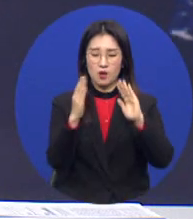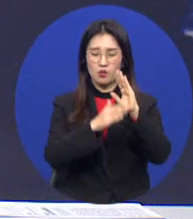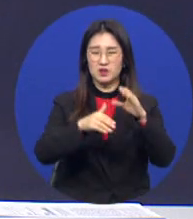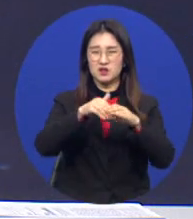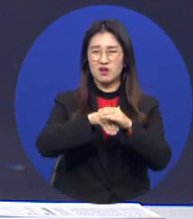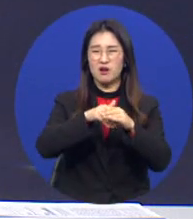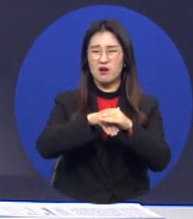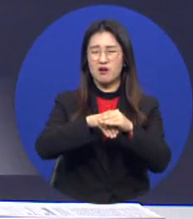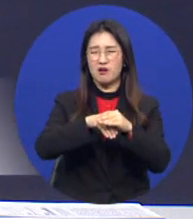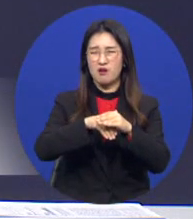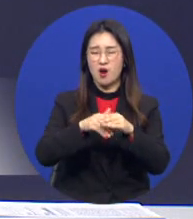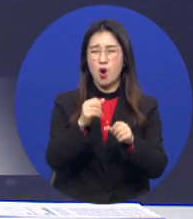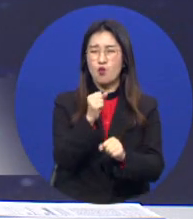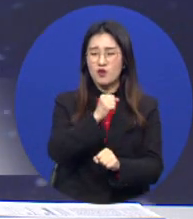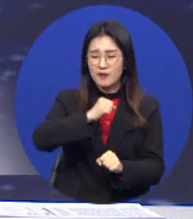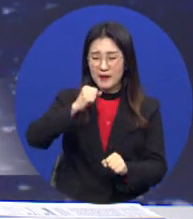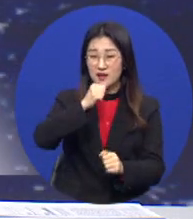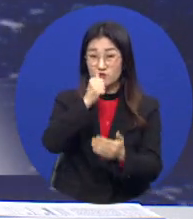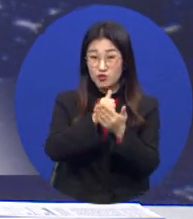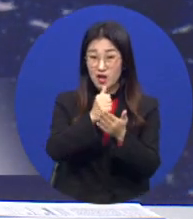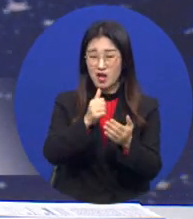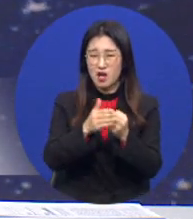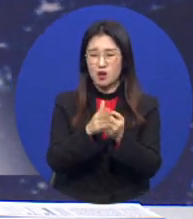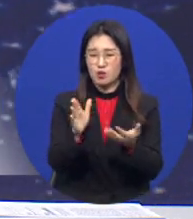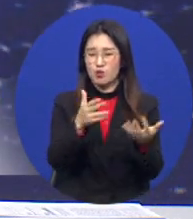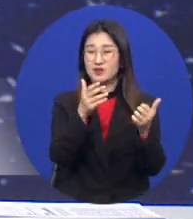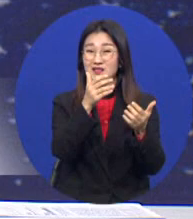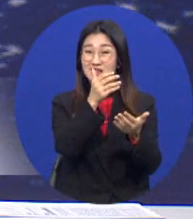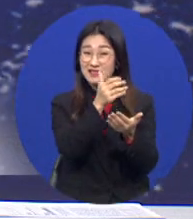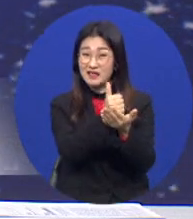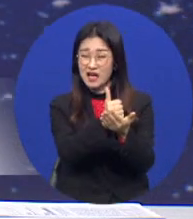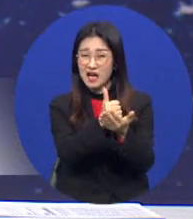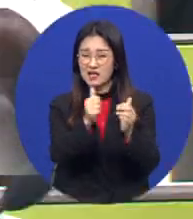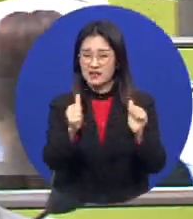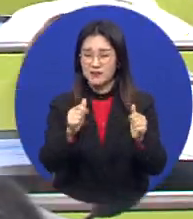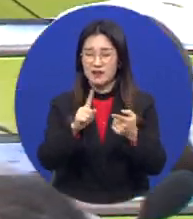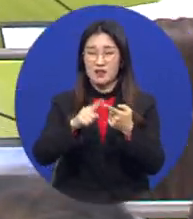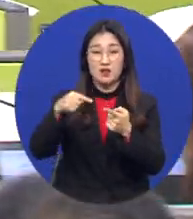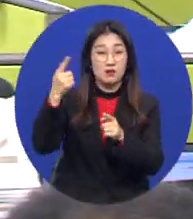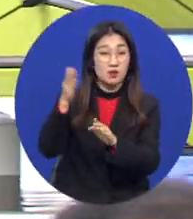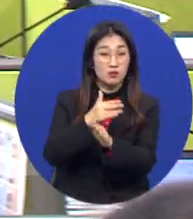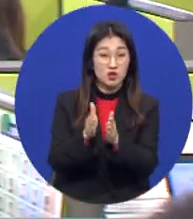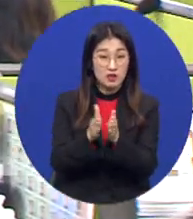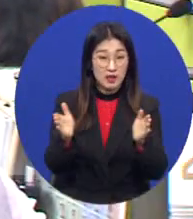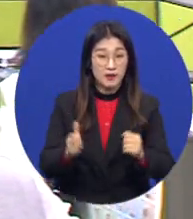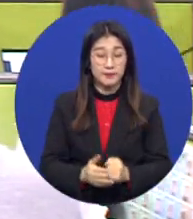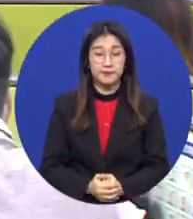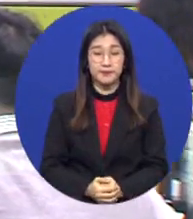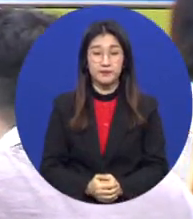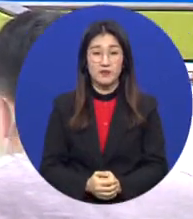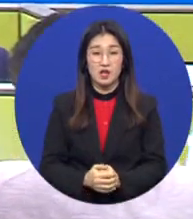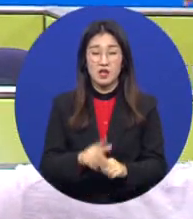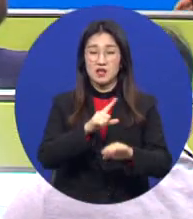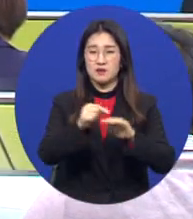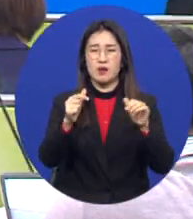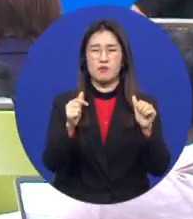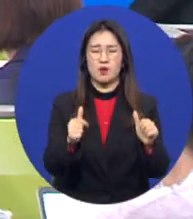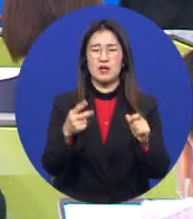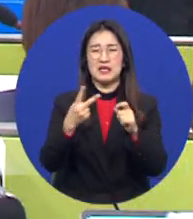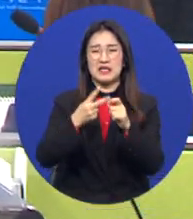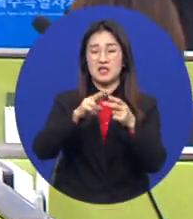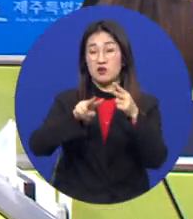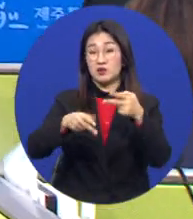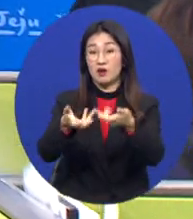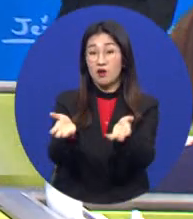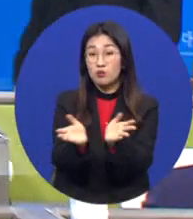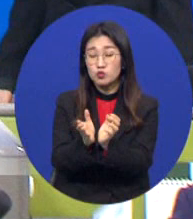공직선거법 위반 혐의 등으로 기소된 오영훈 제주도지사의 재판이 다음 달부터 시작됩니다. 제주지방법원